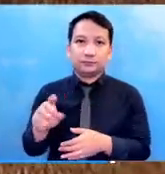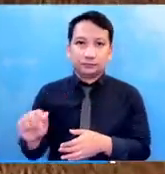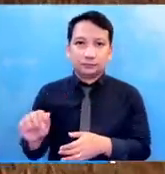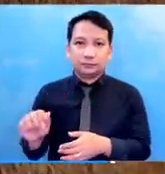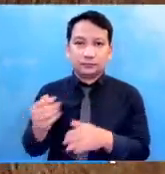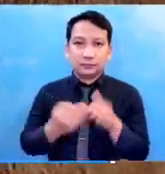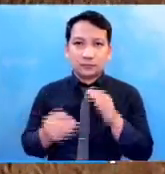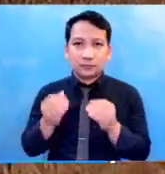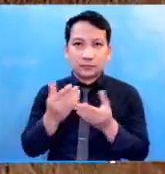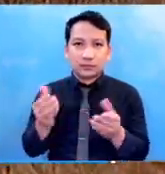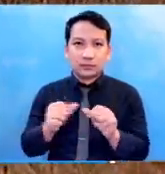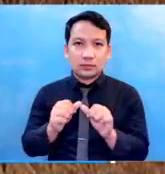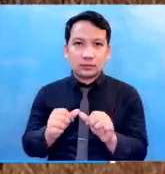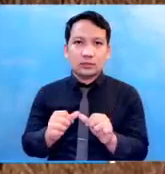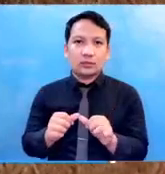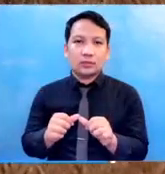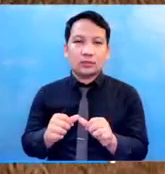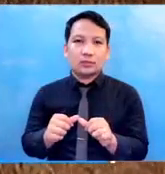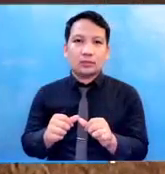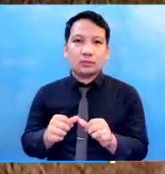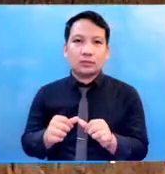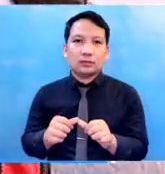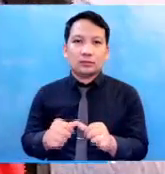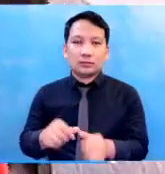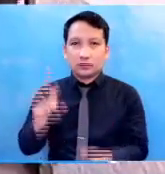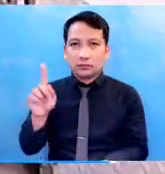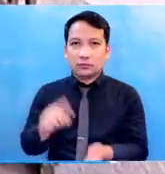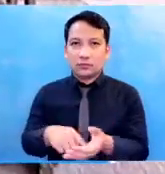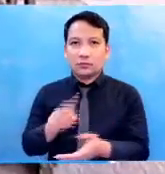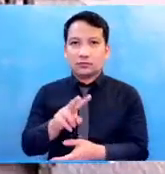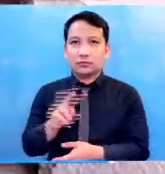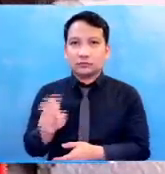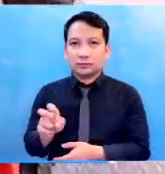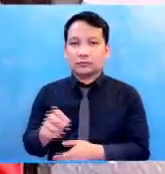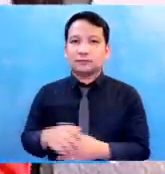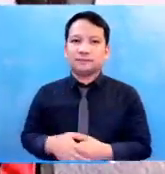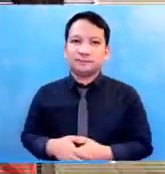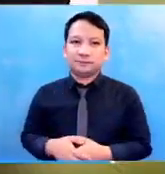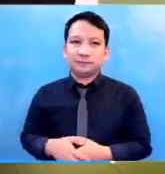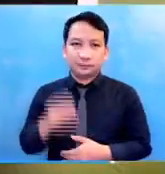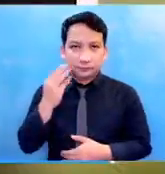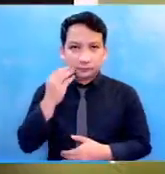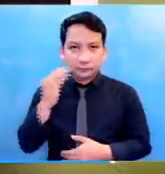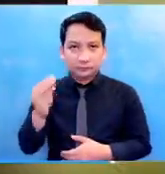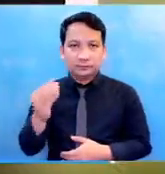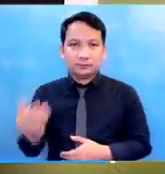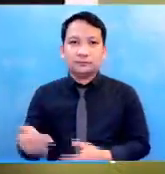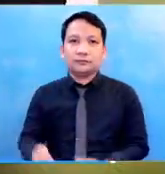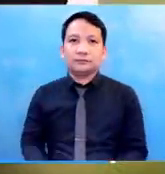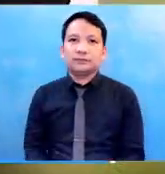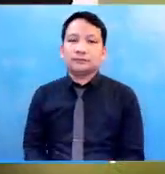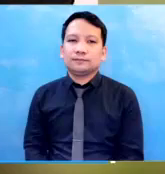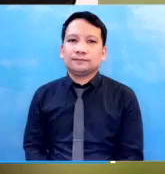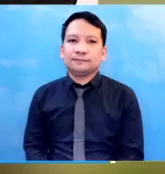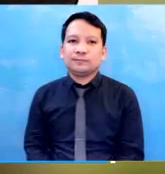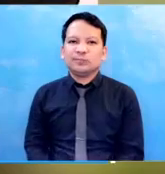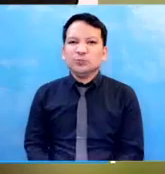base price ng per kilo ng lechon ay nasa 1,200 pesos. Masi? Ayun, sige.